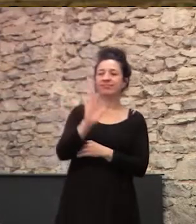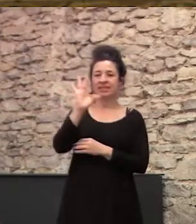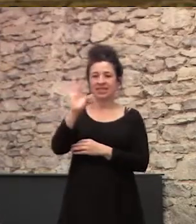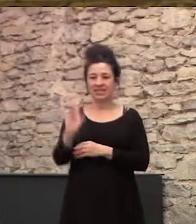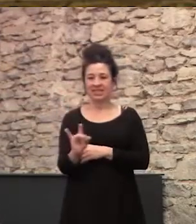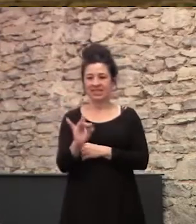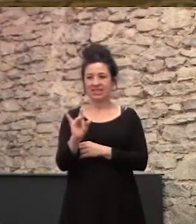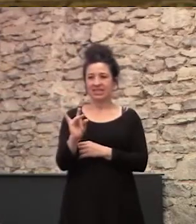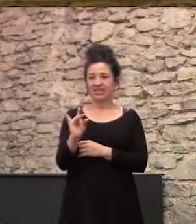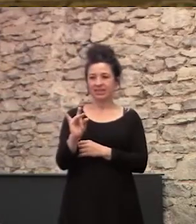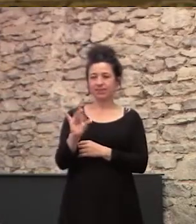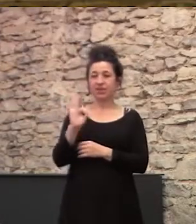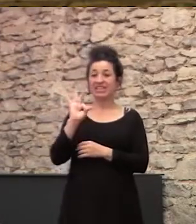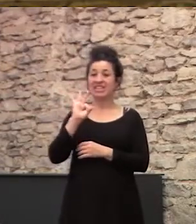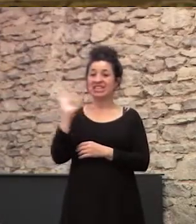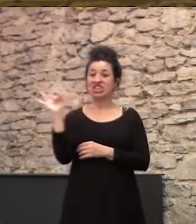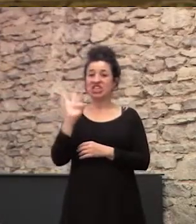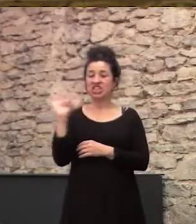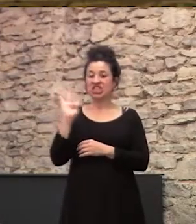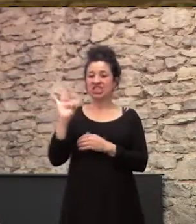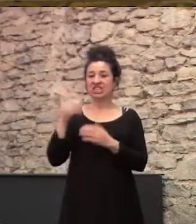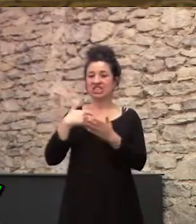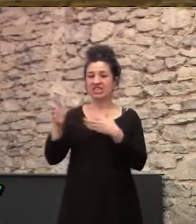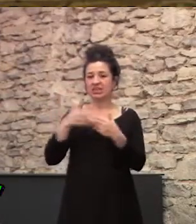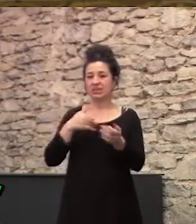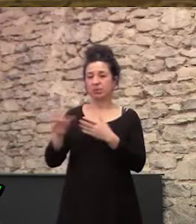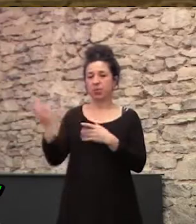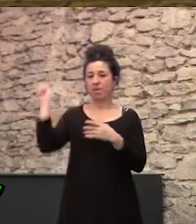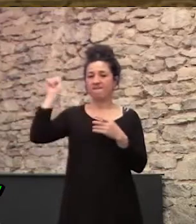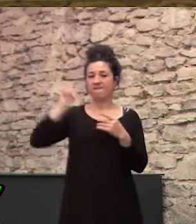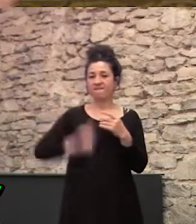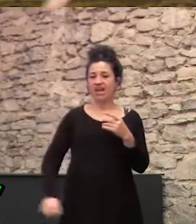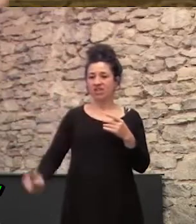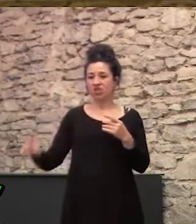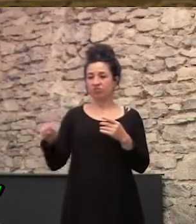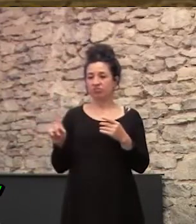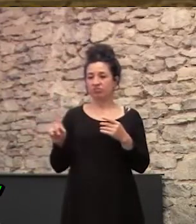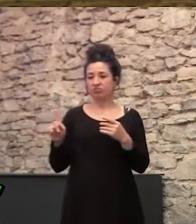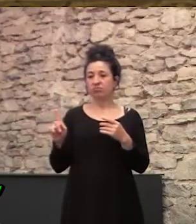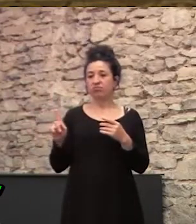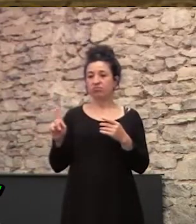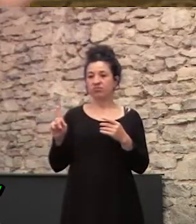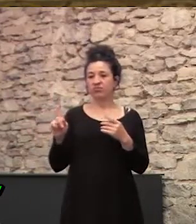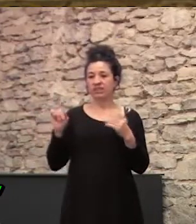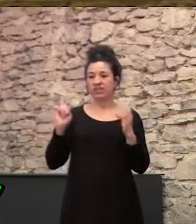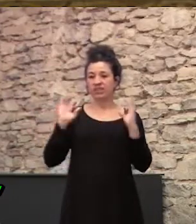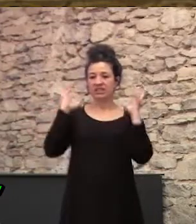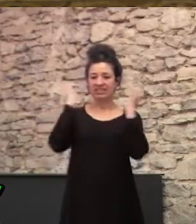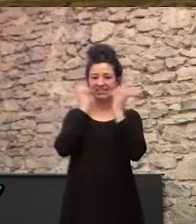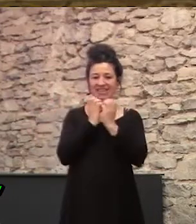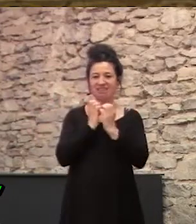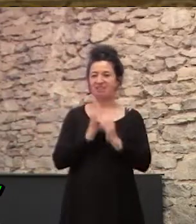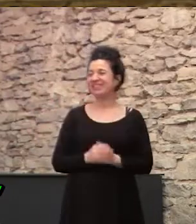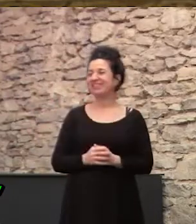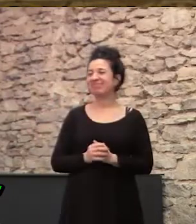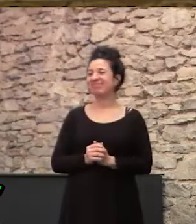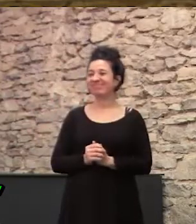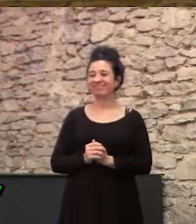bai, eta Shakespearena pixka bat faltsua dela kontuan hartuta baita ere, zen, eta pertsona horien larruan sartu baita ere norberak